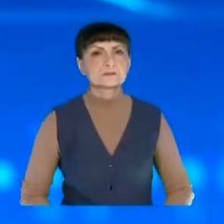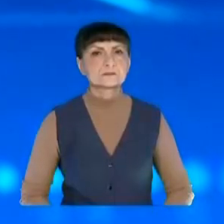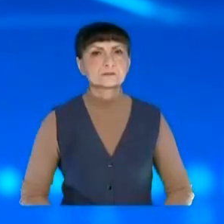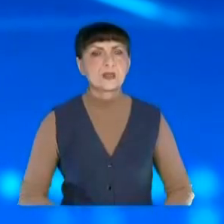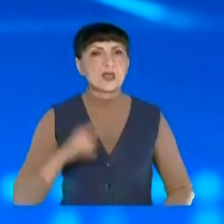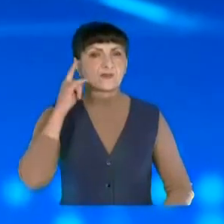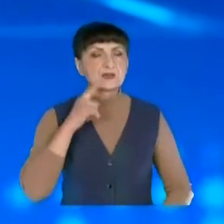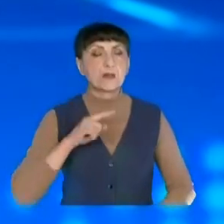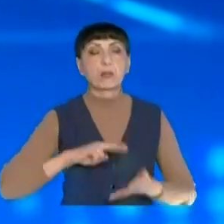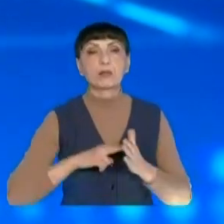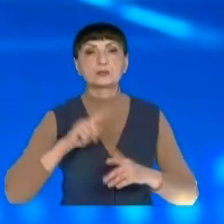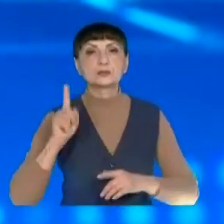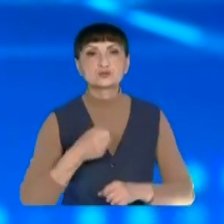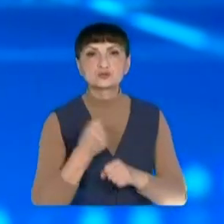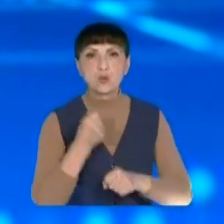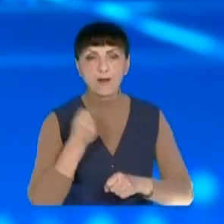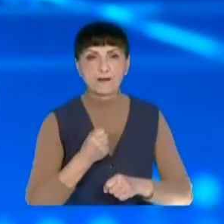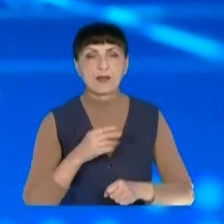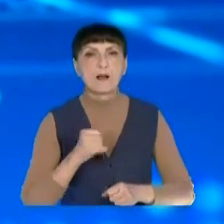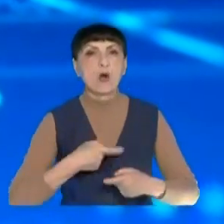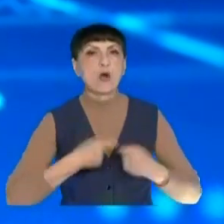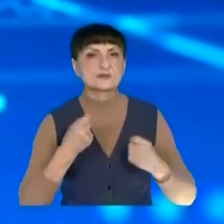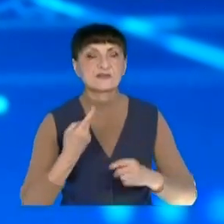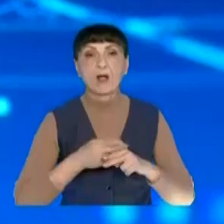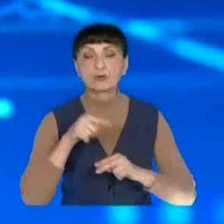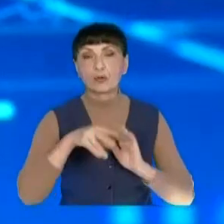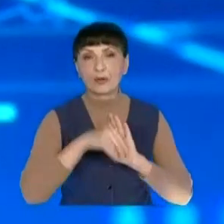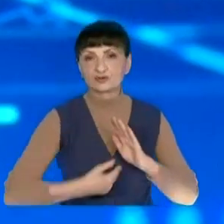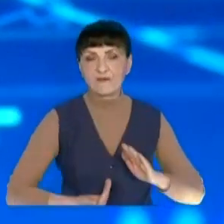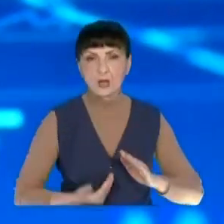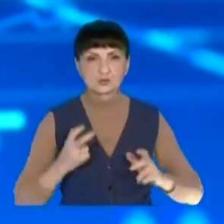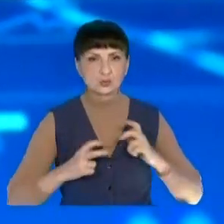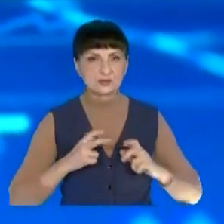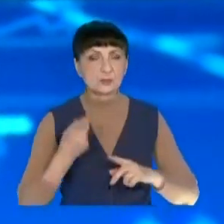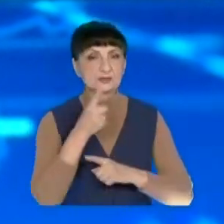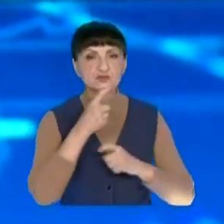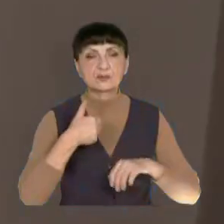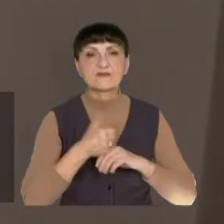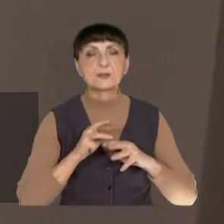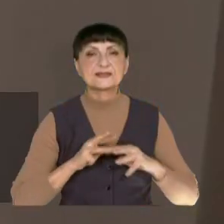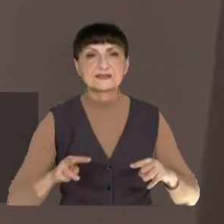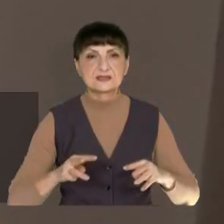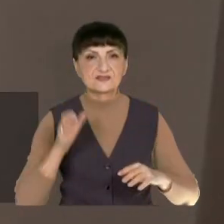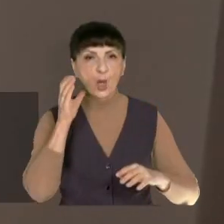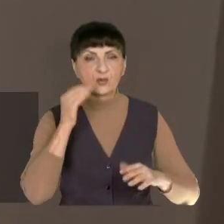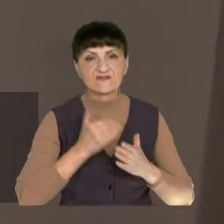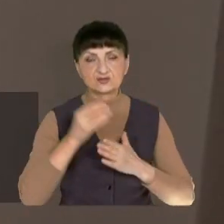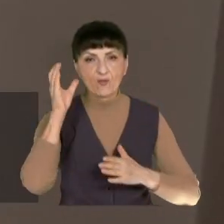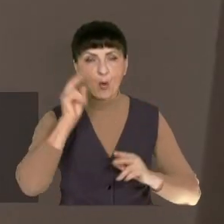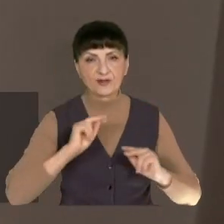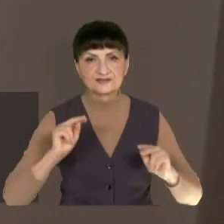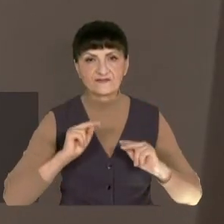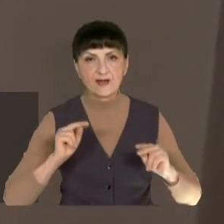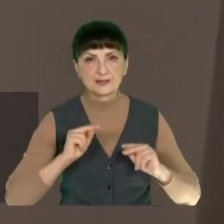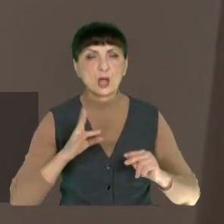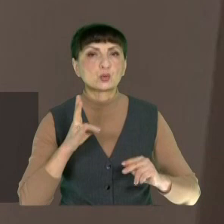В Казахстане планируют ужесточить требования к хостелам, в которых проживают студенты. Об этом сообщил глава Министерства науки и высшего образования